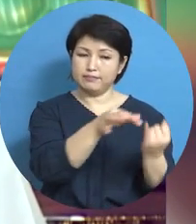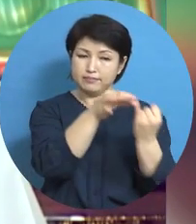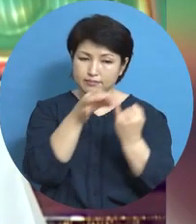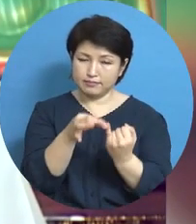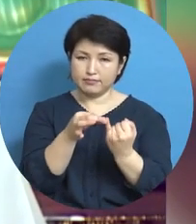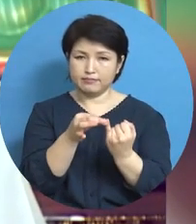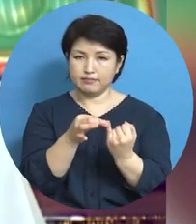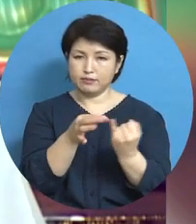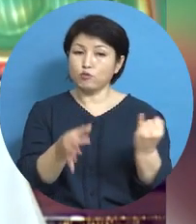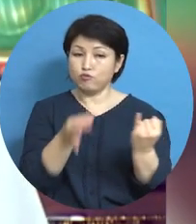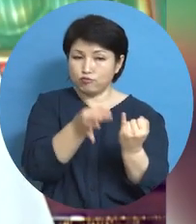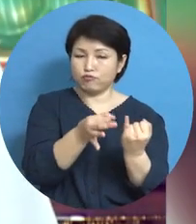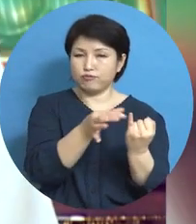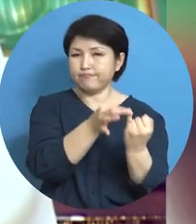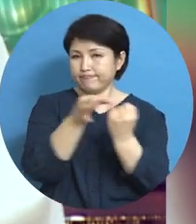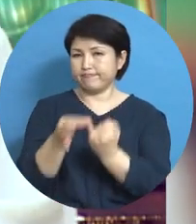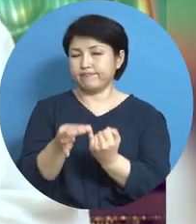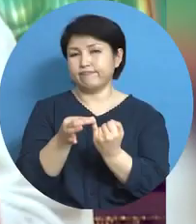사가지고는